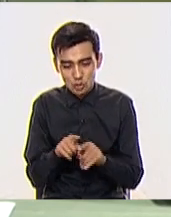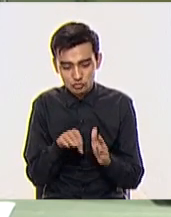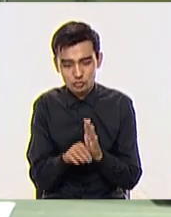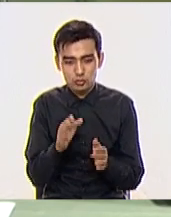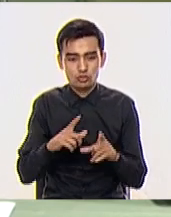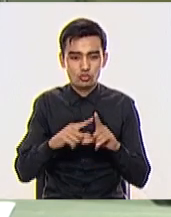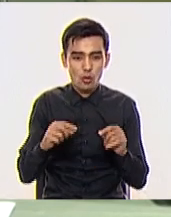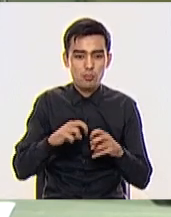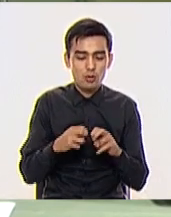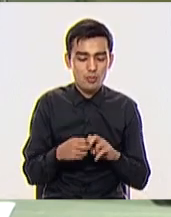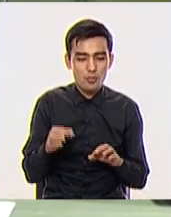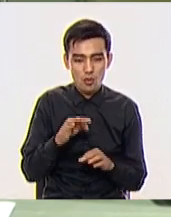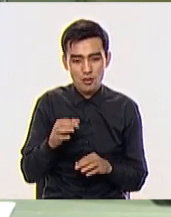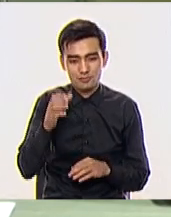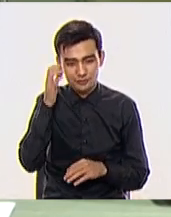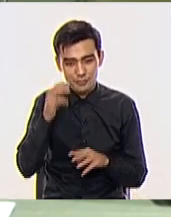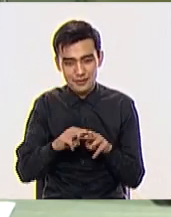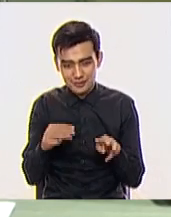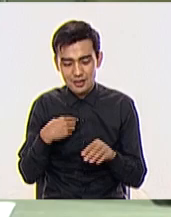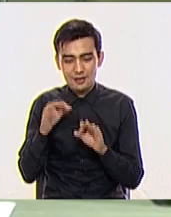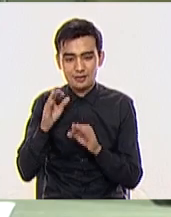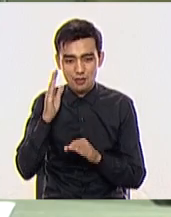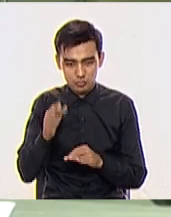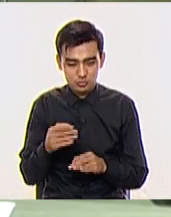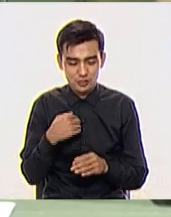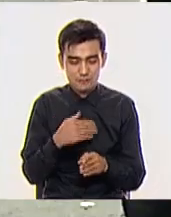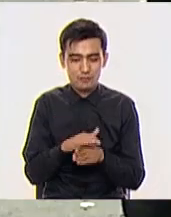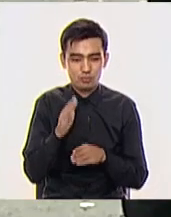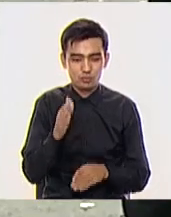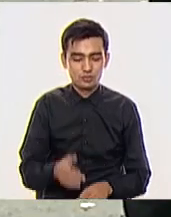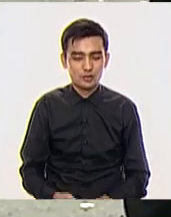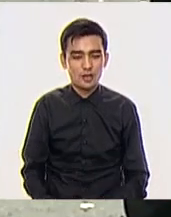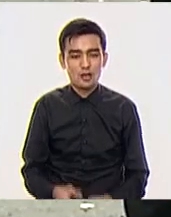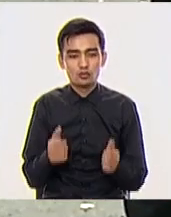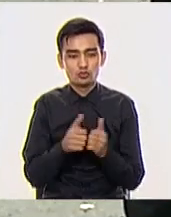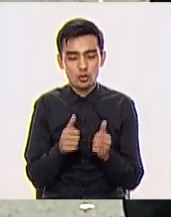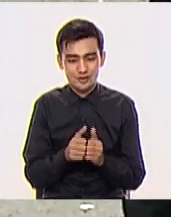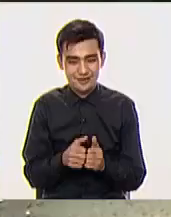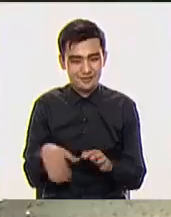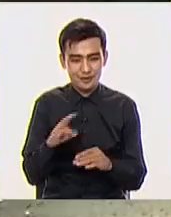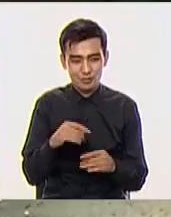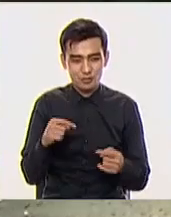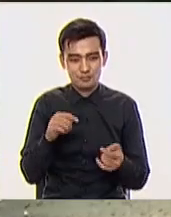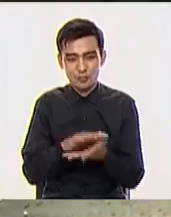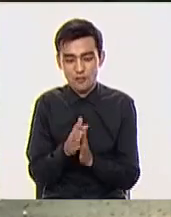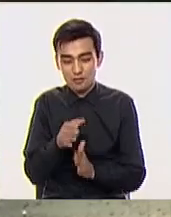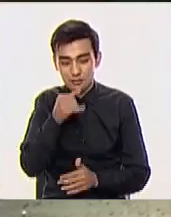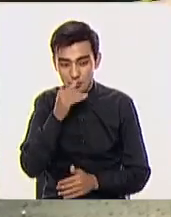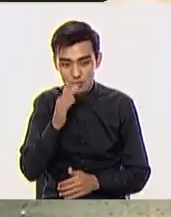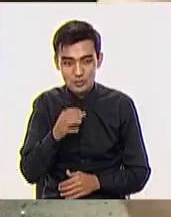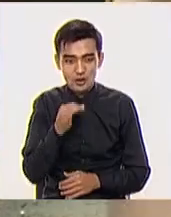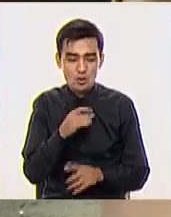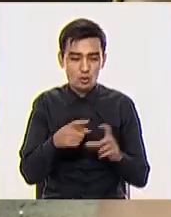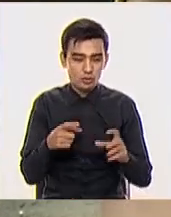Мектеп мәселесін мен білім министрлігіне айтып жеткізу жағын реттеймін. Көршілер ортақ мәмілеге келмейінше тұрғындар апатты